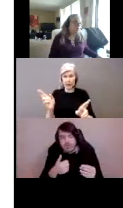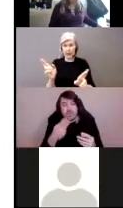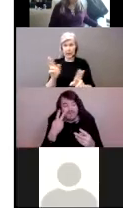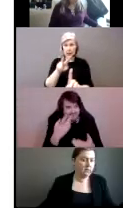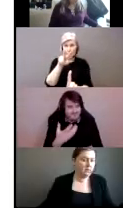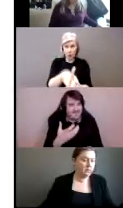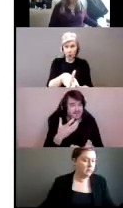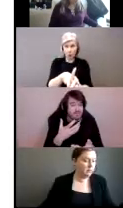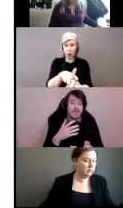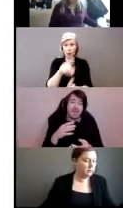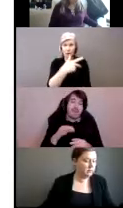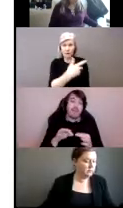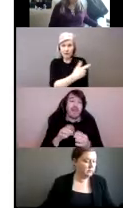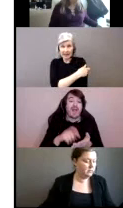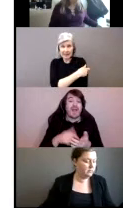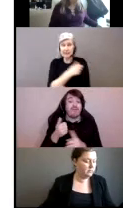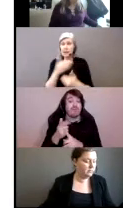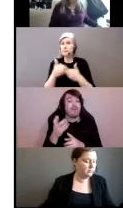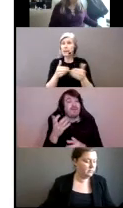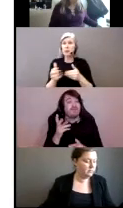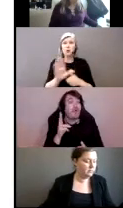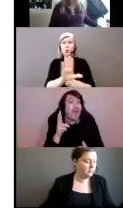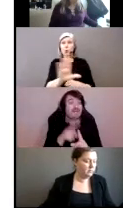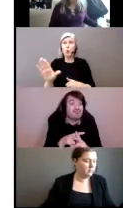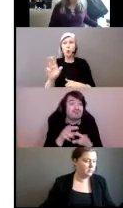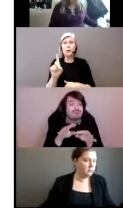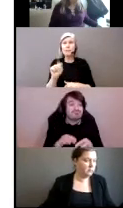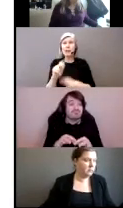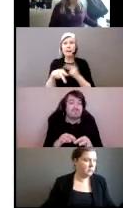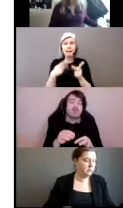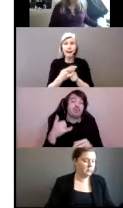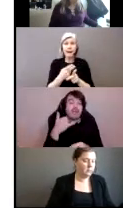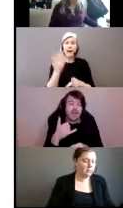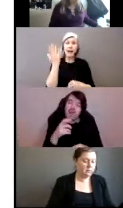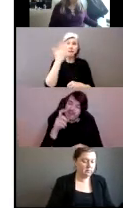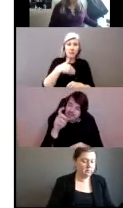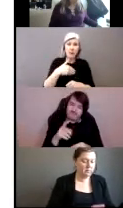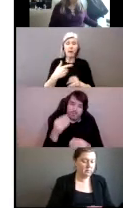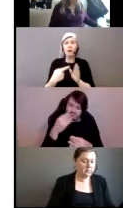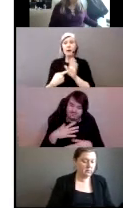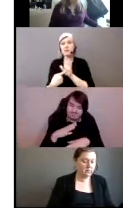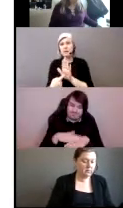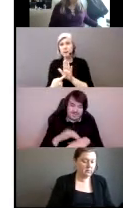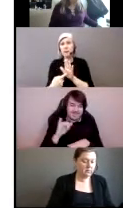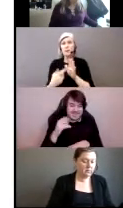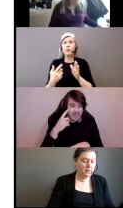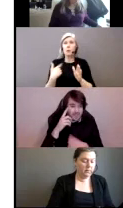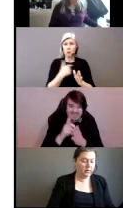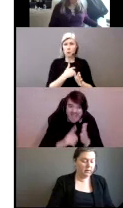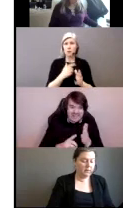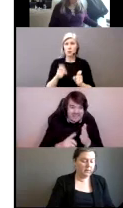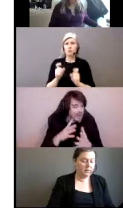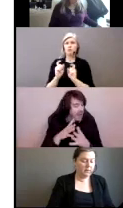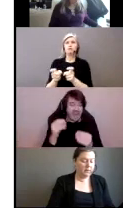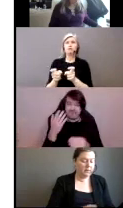vous plaît, nous le faire savoir. Principalement, lorsqu'on fait face à une déficience invisible, comment nous pouvons